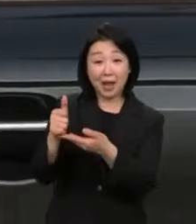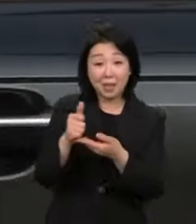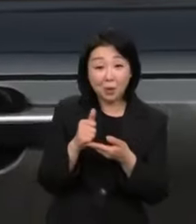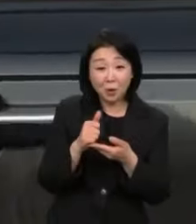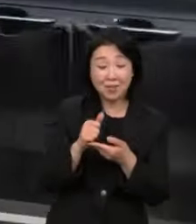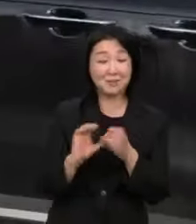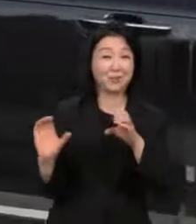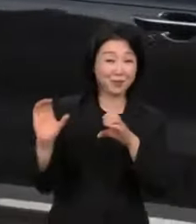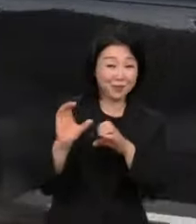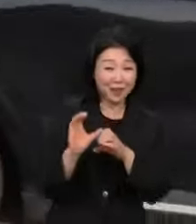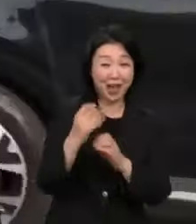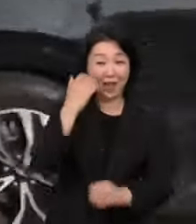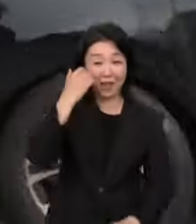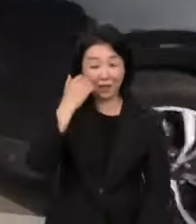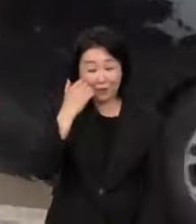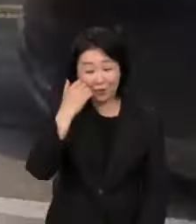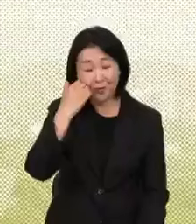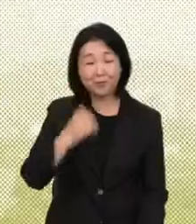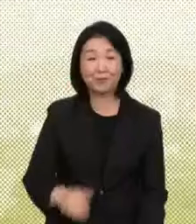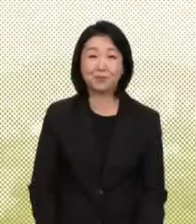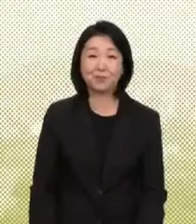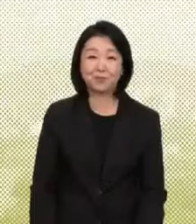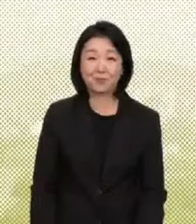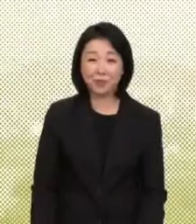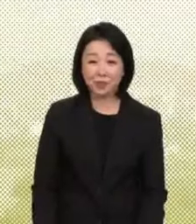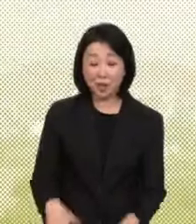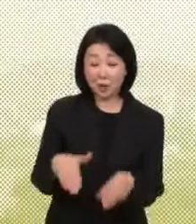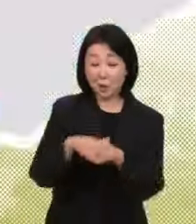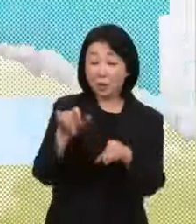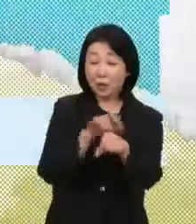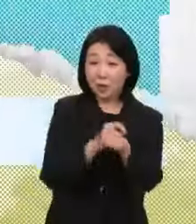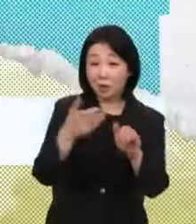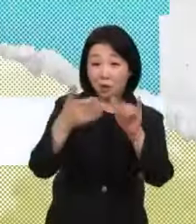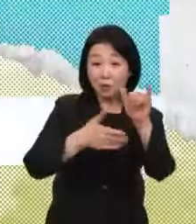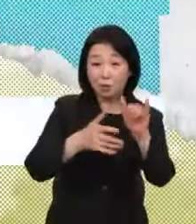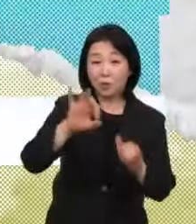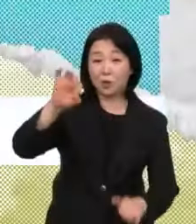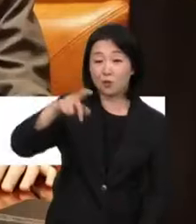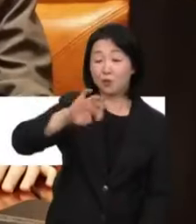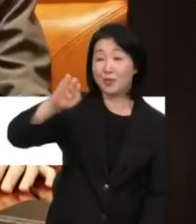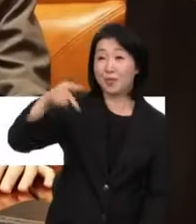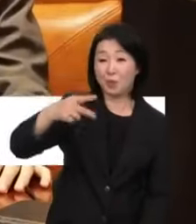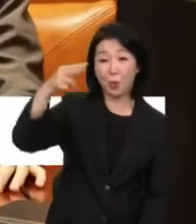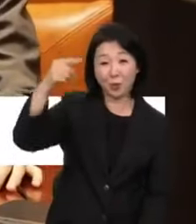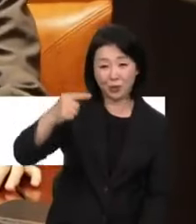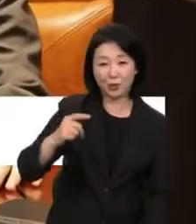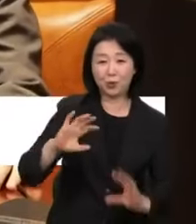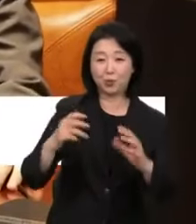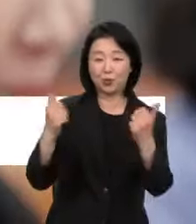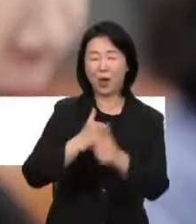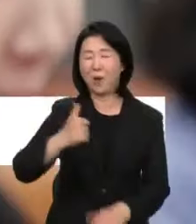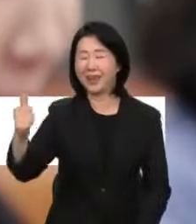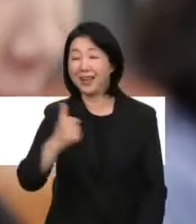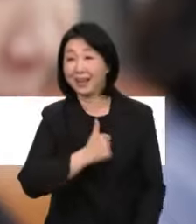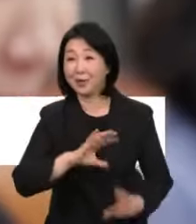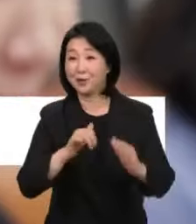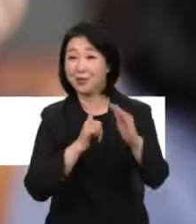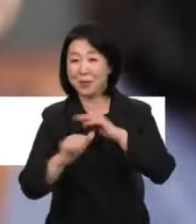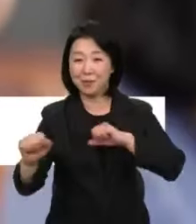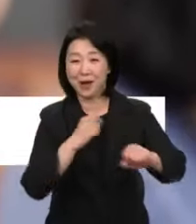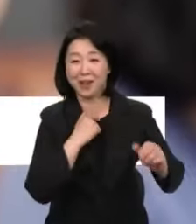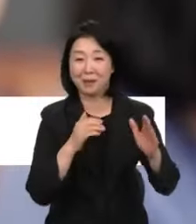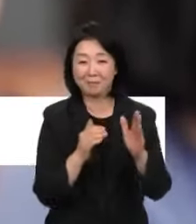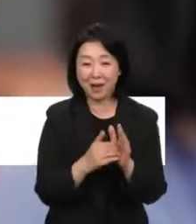명 더 있습니다. 안녕하세요. JTBC 총선 특집 유튜브 프로그램 주피소드에서 국회를 오가며 주민대표 역할 등으로 활약한